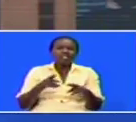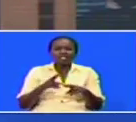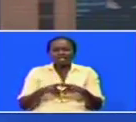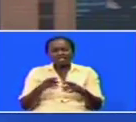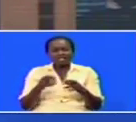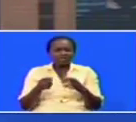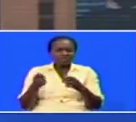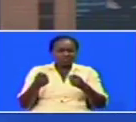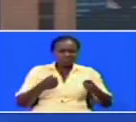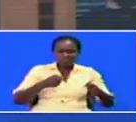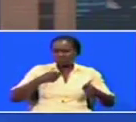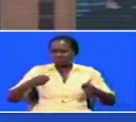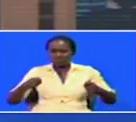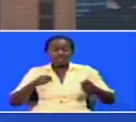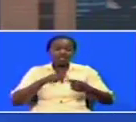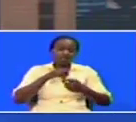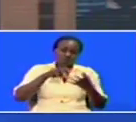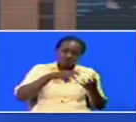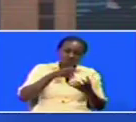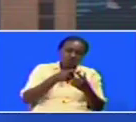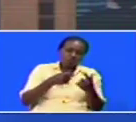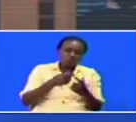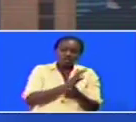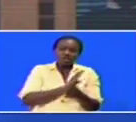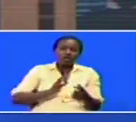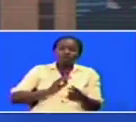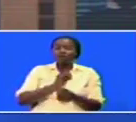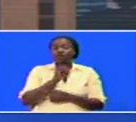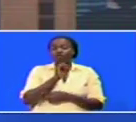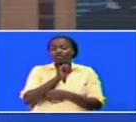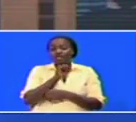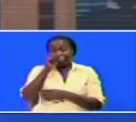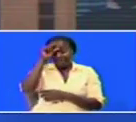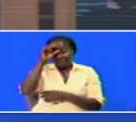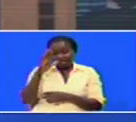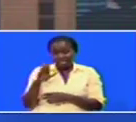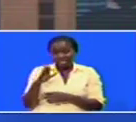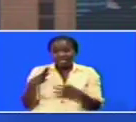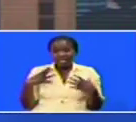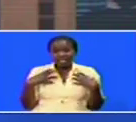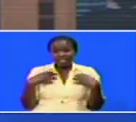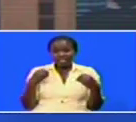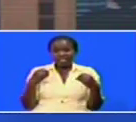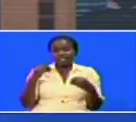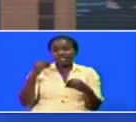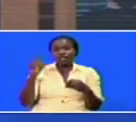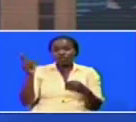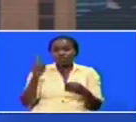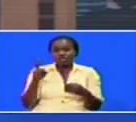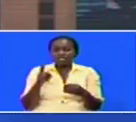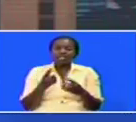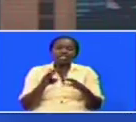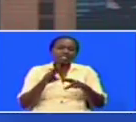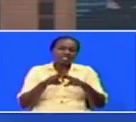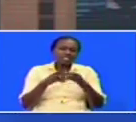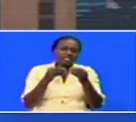goodwill kutoka kwa baraza la magavana na wizara ya afya ili waweze kutatua ama kuweza kuzungumzia